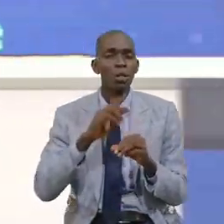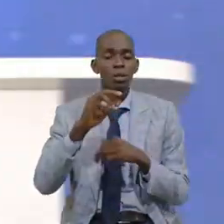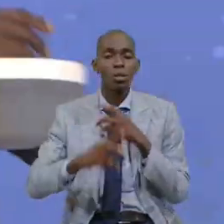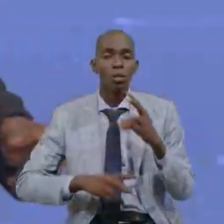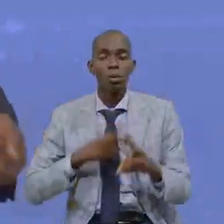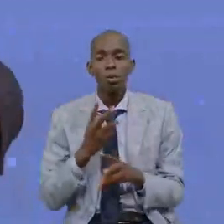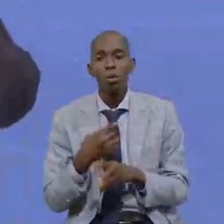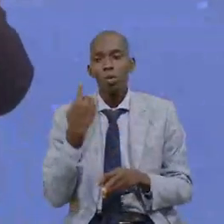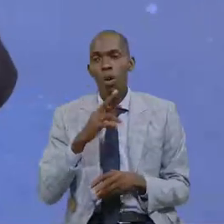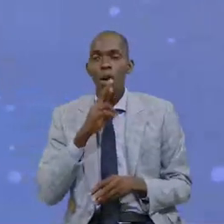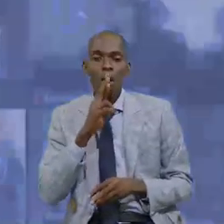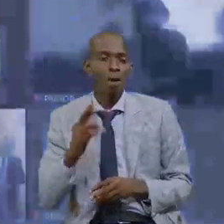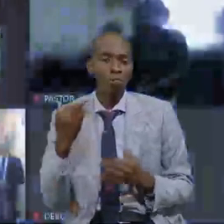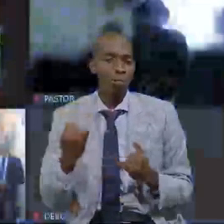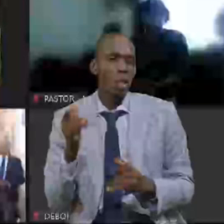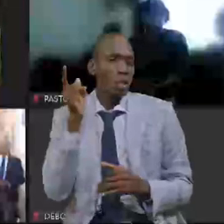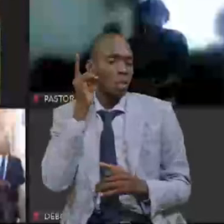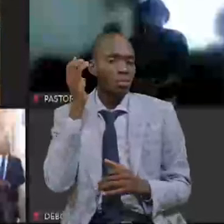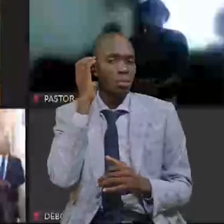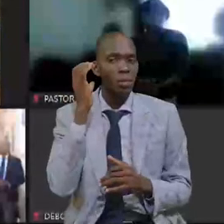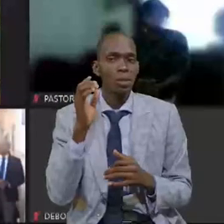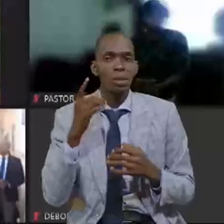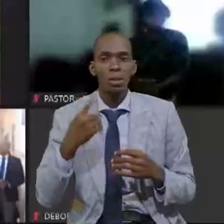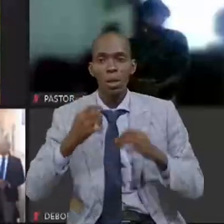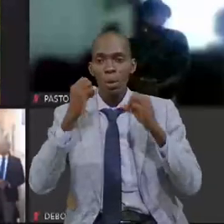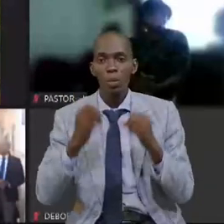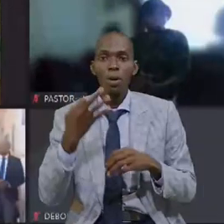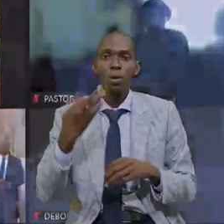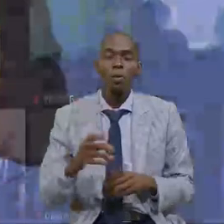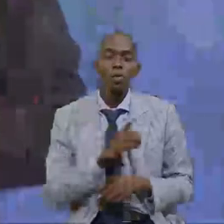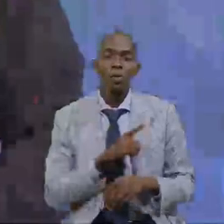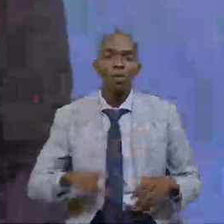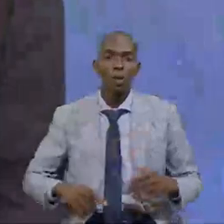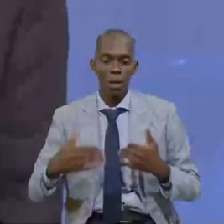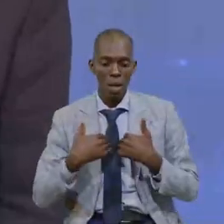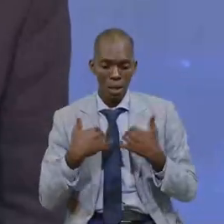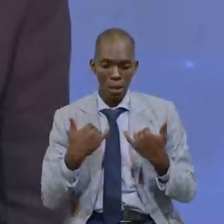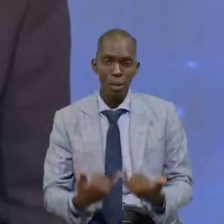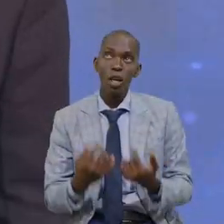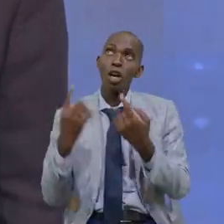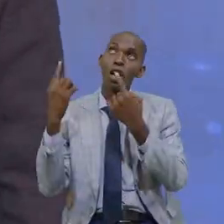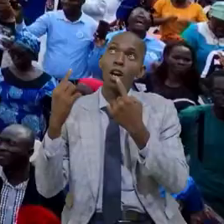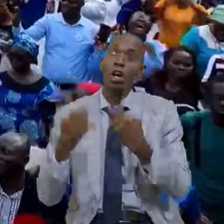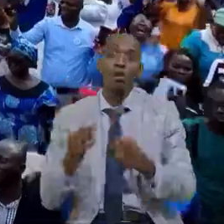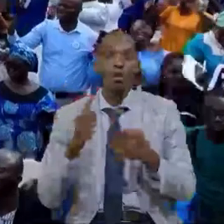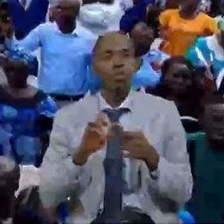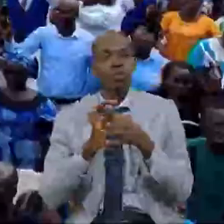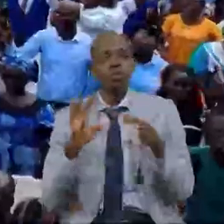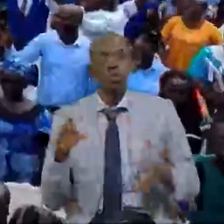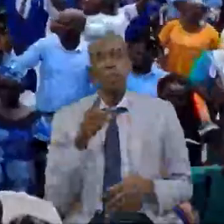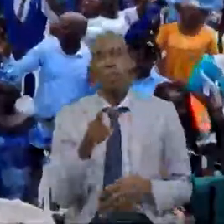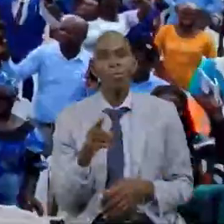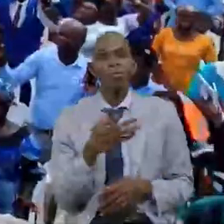de par le monde qui nous écoutent aujourd'hui, la puissance du Seigneur est venue pour vous